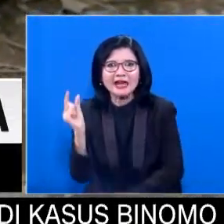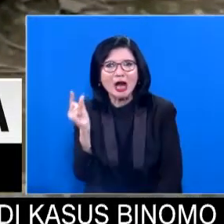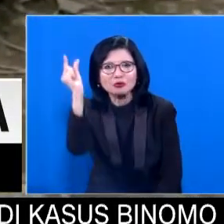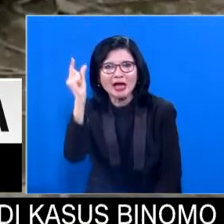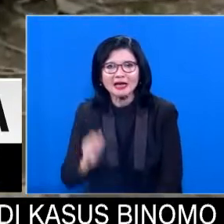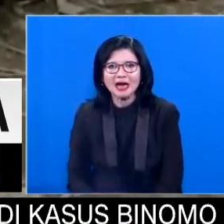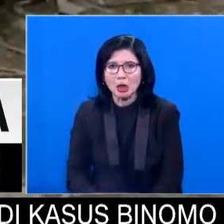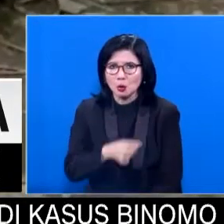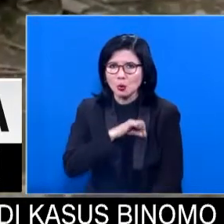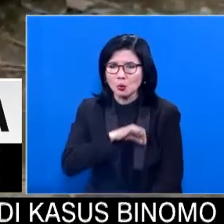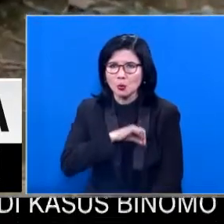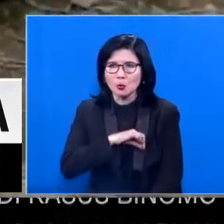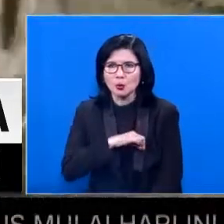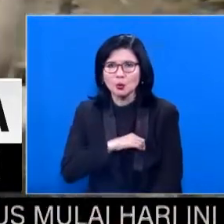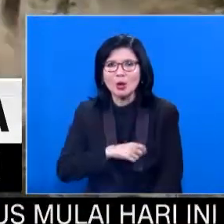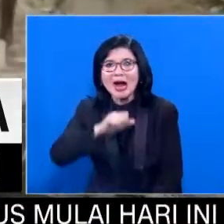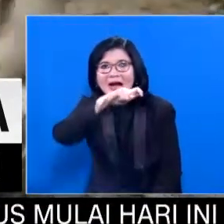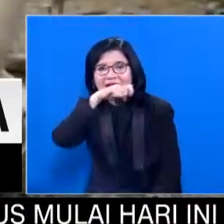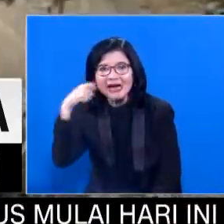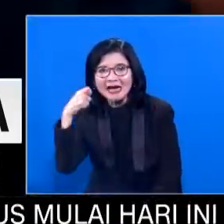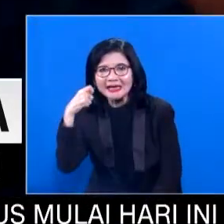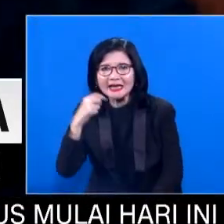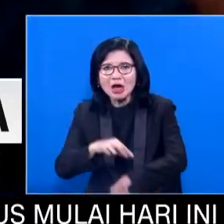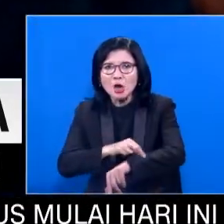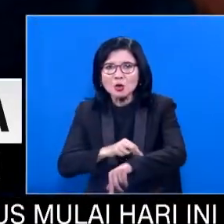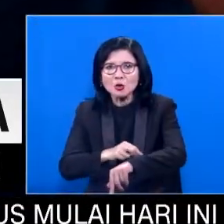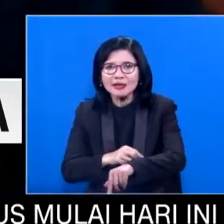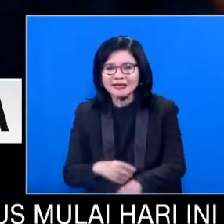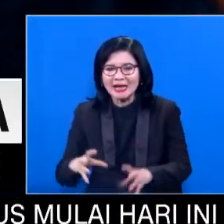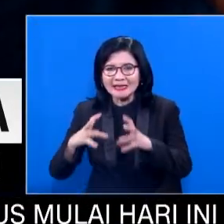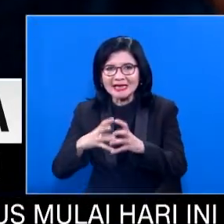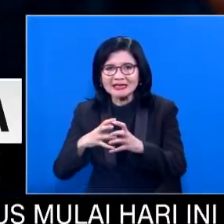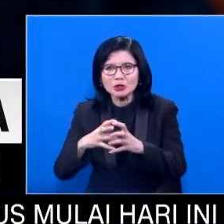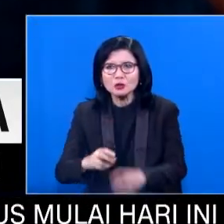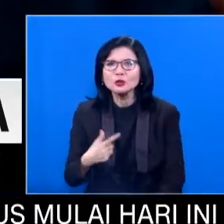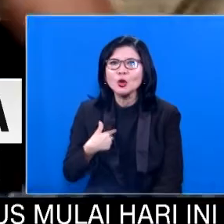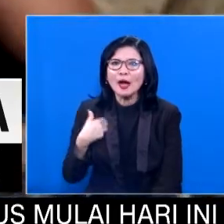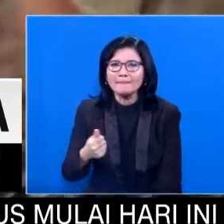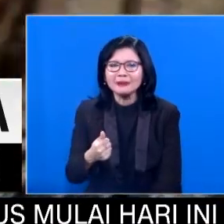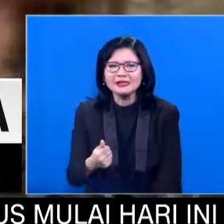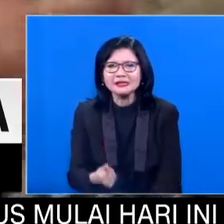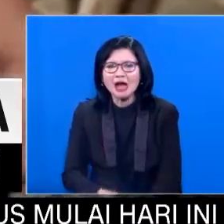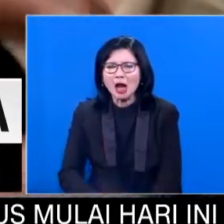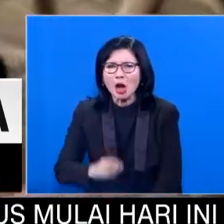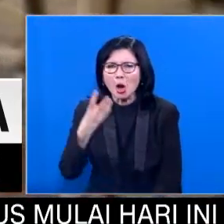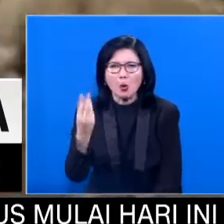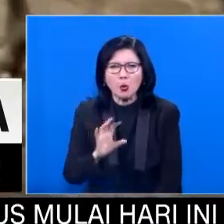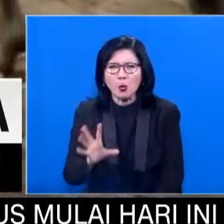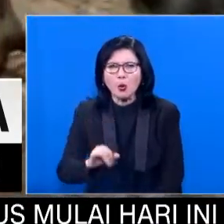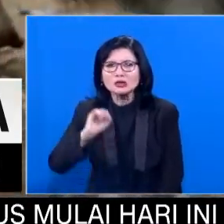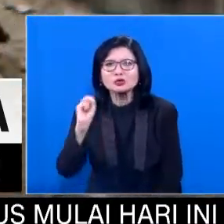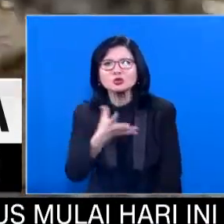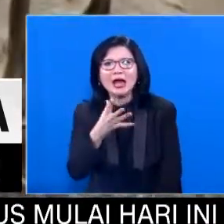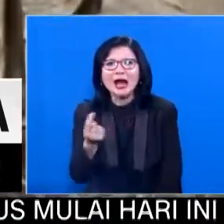tinggi. Harga daging unta, kulit, hingga cangkang telur burung unta bisa mencapai puluhan juta rupiah di